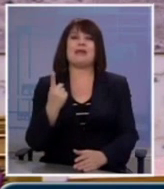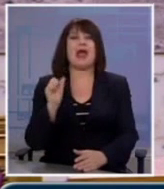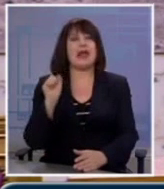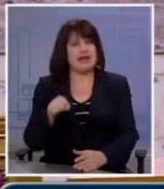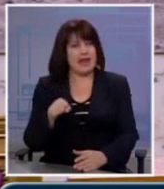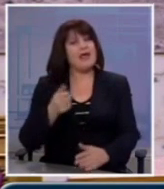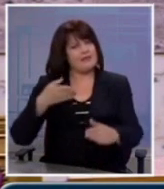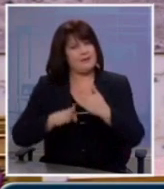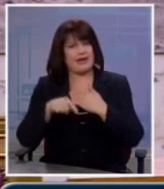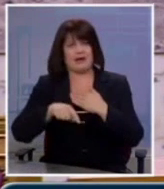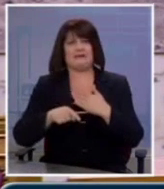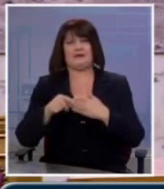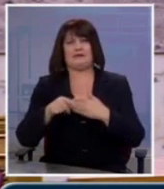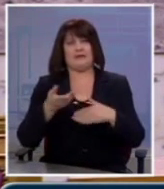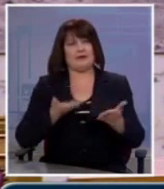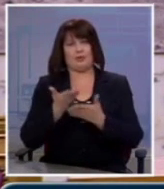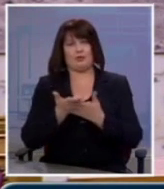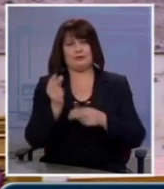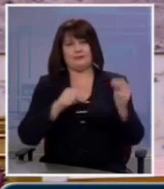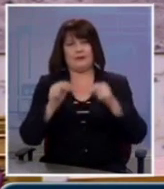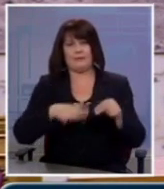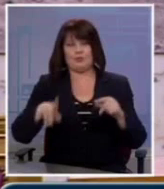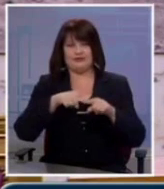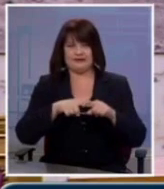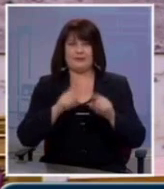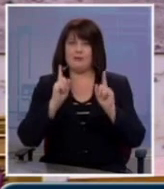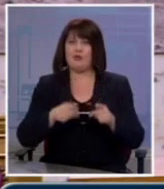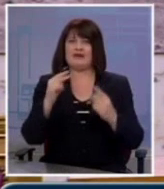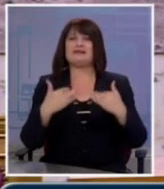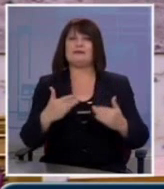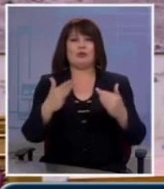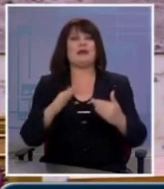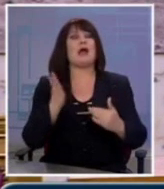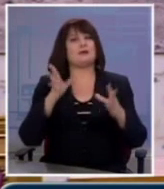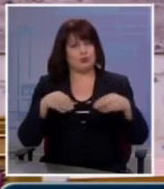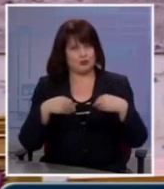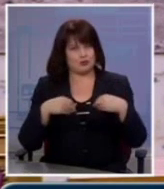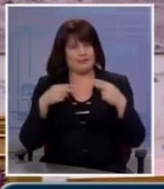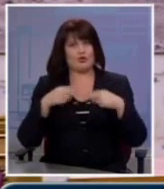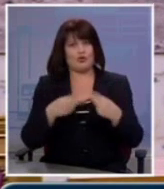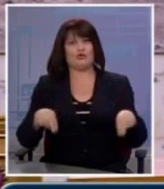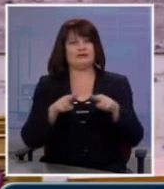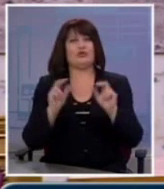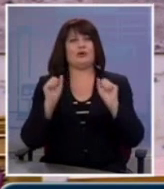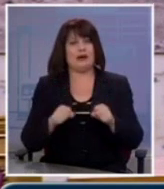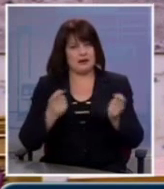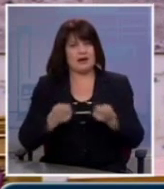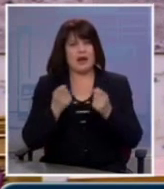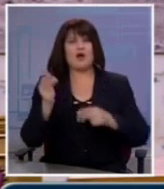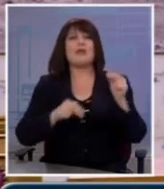θετικές ψήφους. Η απόφαση της Βουλής που δέχεται την πρόταση του Υπουργικού Συμβουλίου για τη